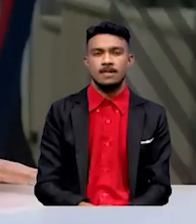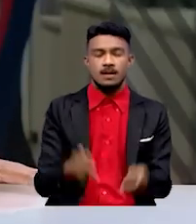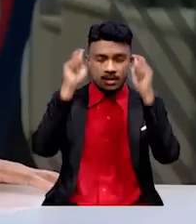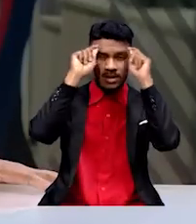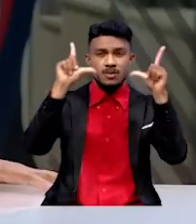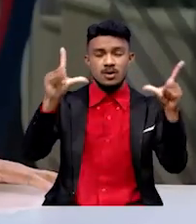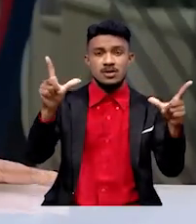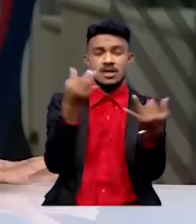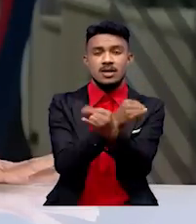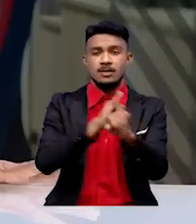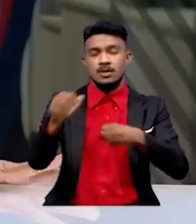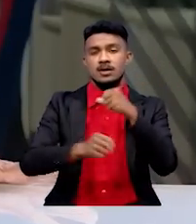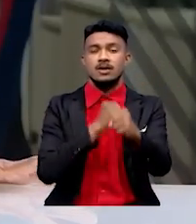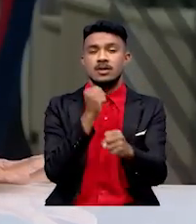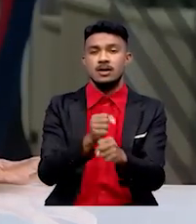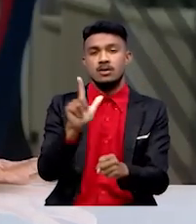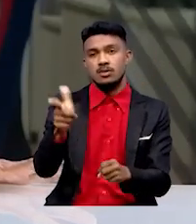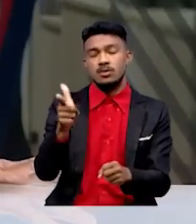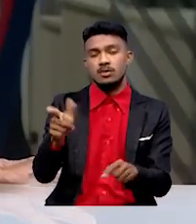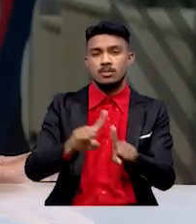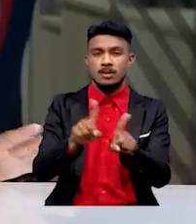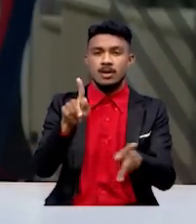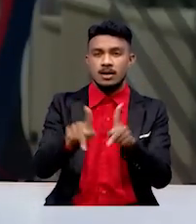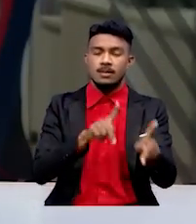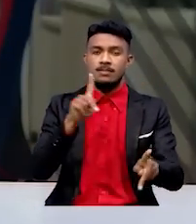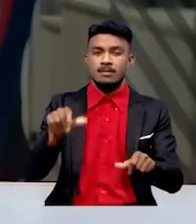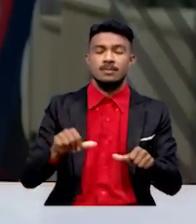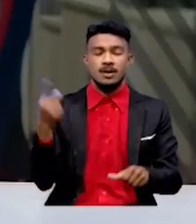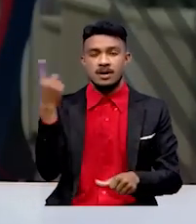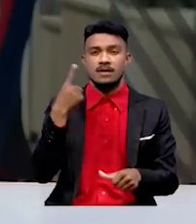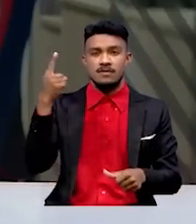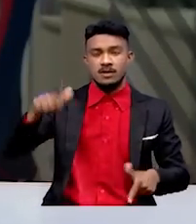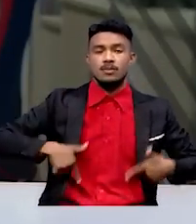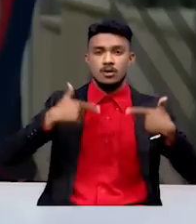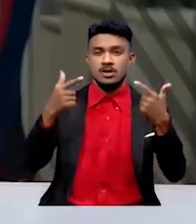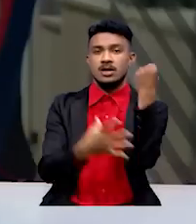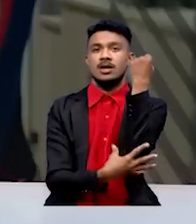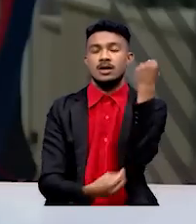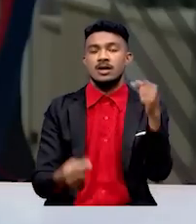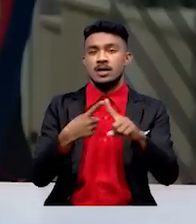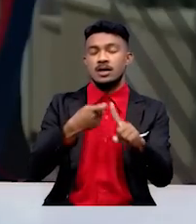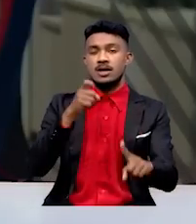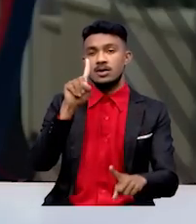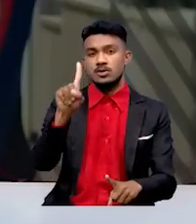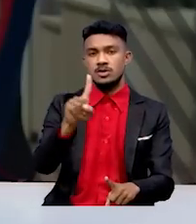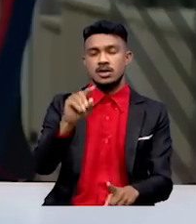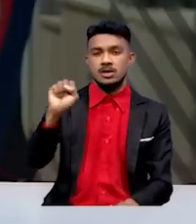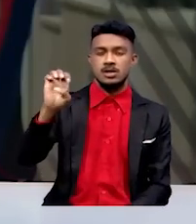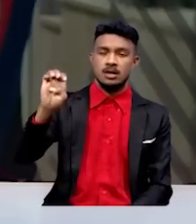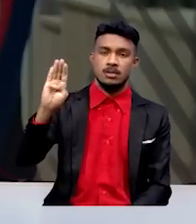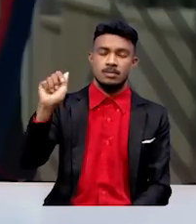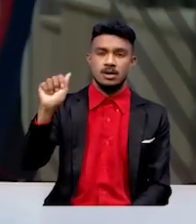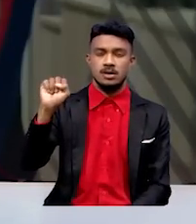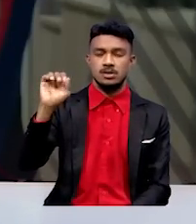Timor-Leste o kungang tinan ruanu luona, mai be povo na Fatimore si e pobreza nyelarang. Ida o sisira maka Sebastian Guzmão,